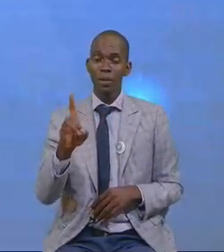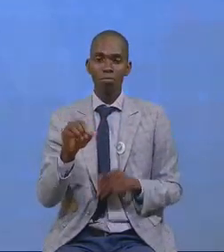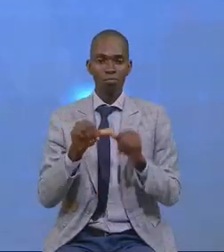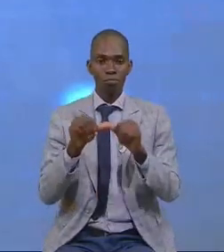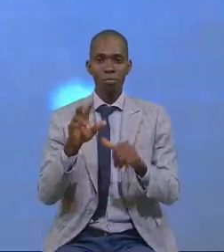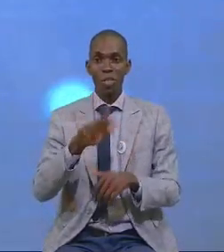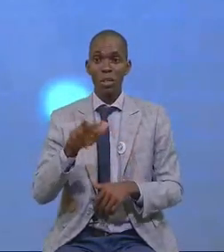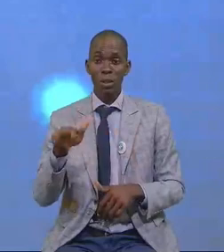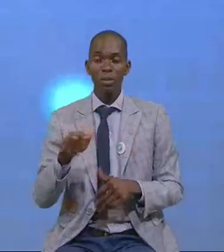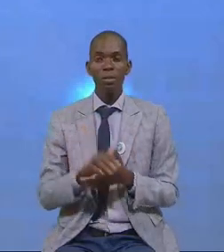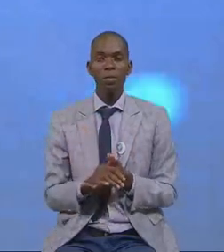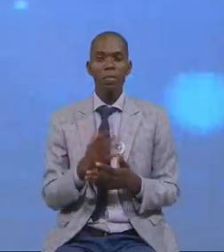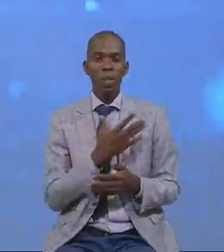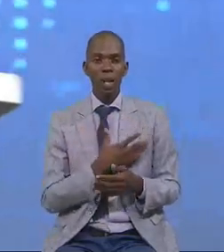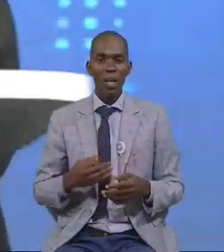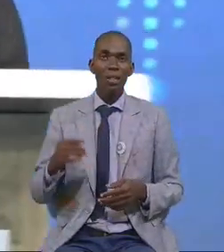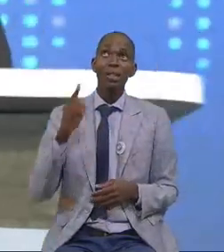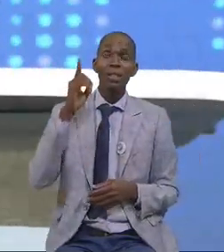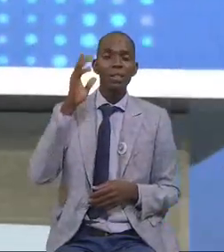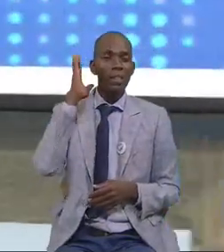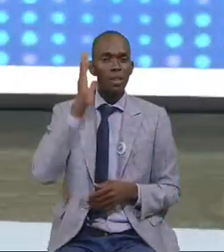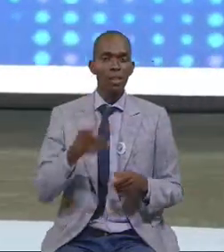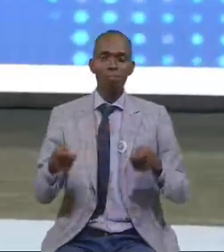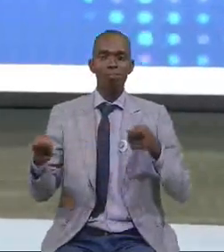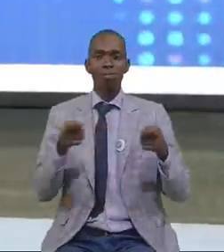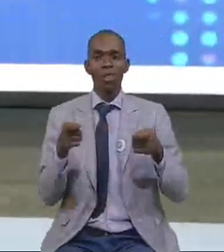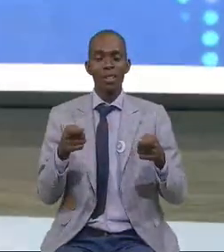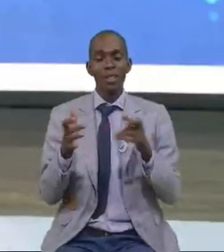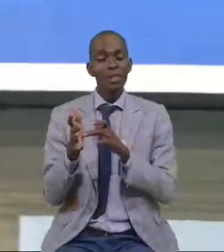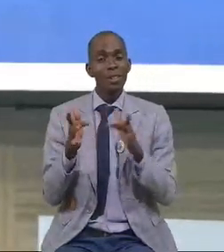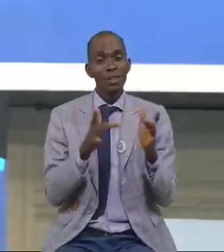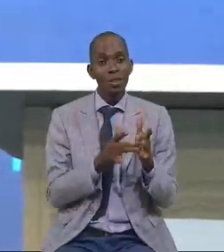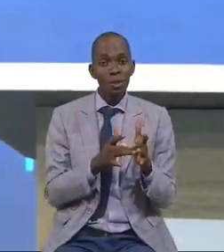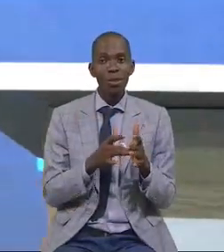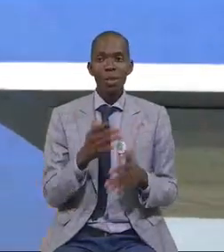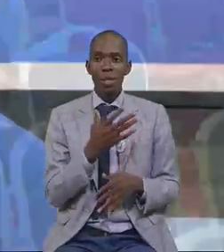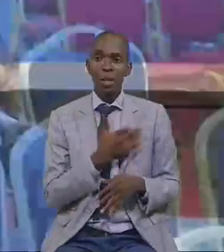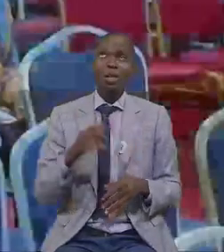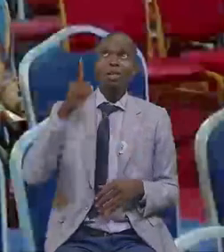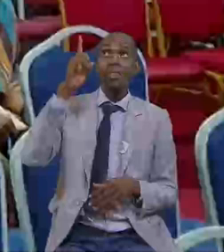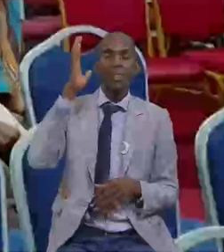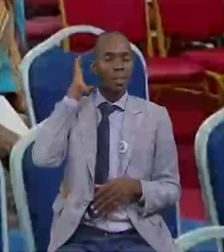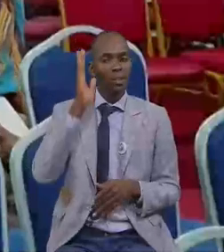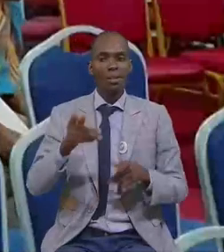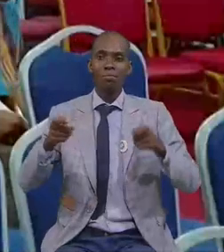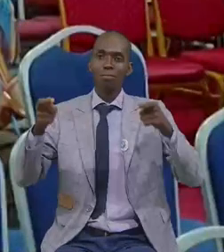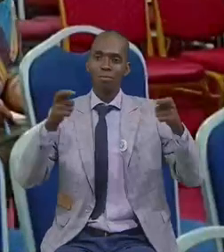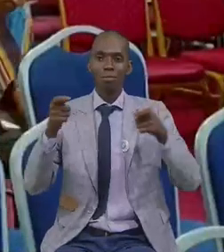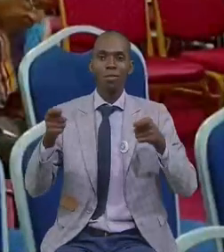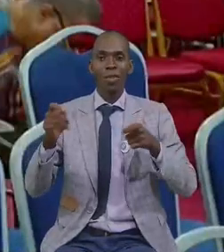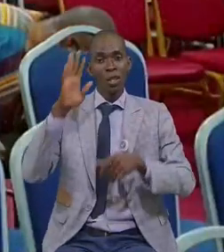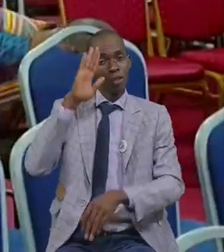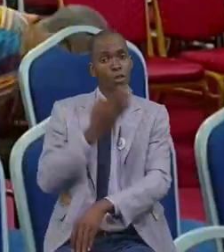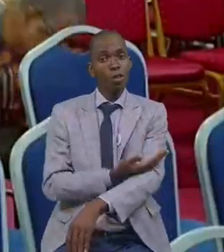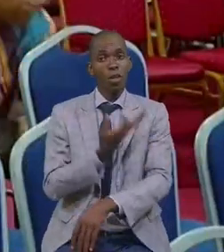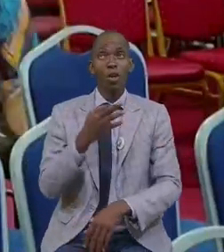Il régnera. Jésus régnera. Fils de